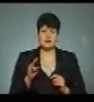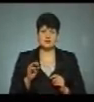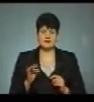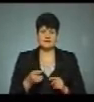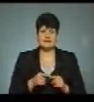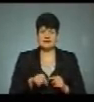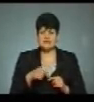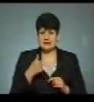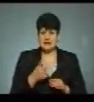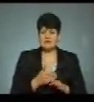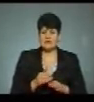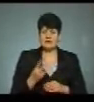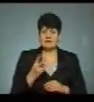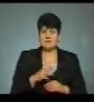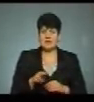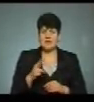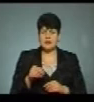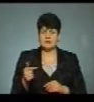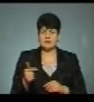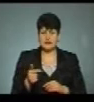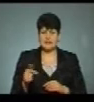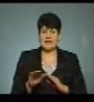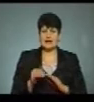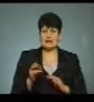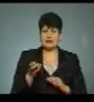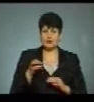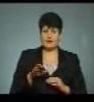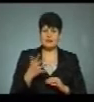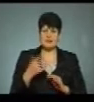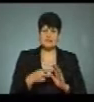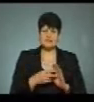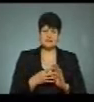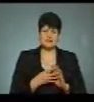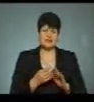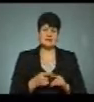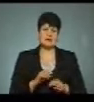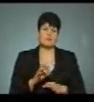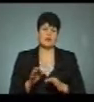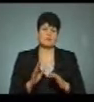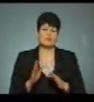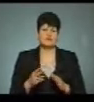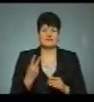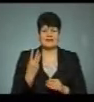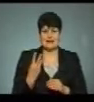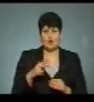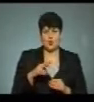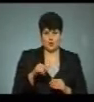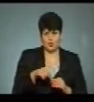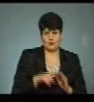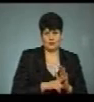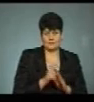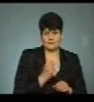з держбюджету виділили 2 мільярди гривень на кредитування 5-7-9. Цей проєкт діє від 3 лютого цього року. За цей